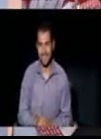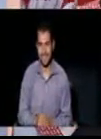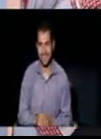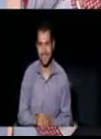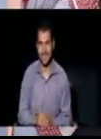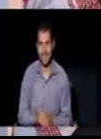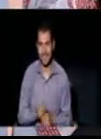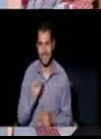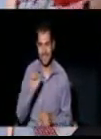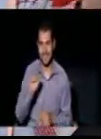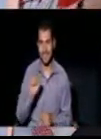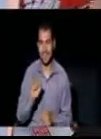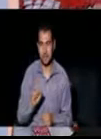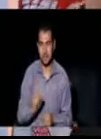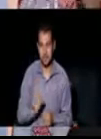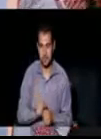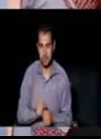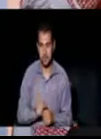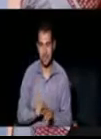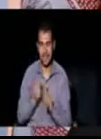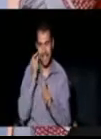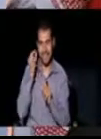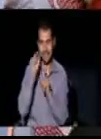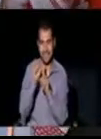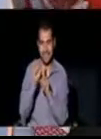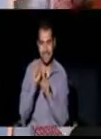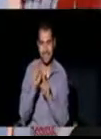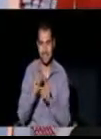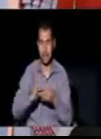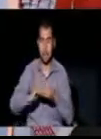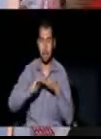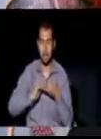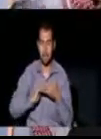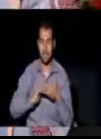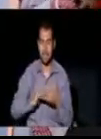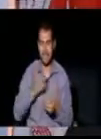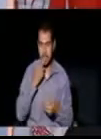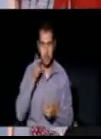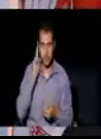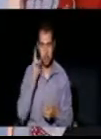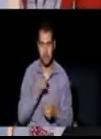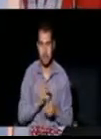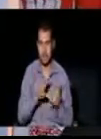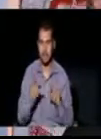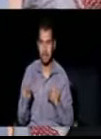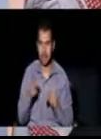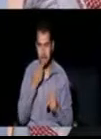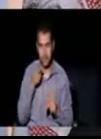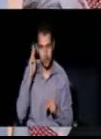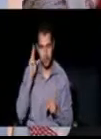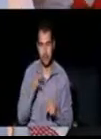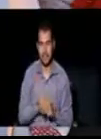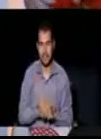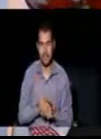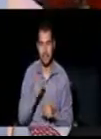هي عندها هدف؟ قمر عندها هدف ان هي تساعد الصم، هي حاسه ان هي زيها زيهم بالظبط. ده شيء كويس.